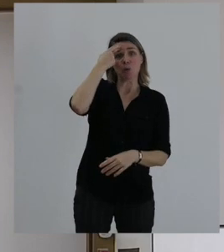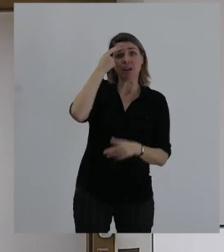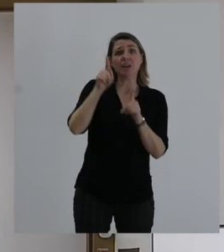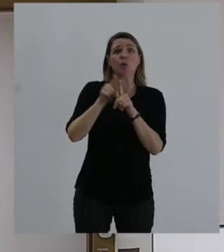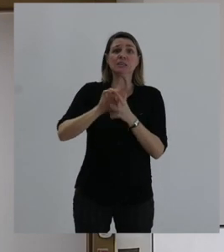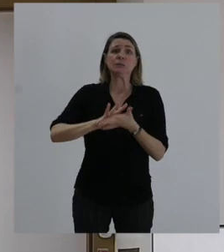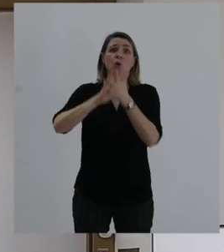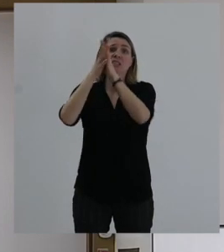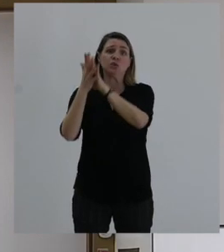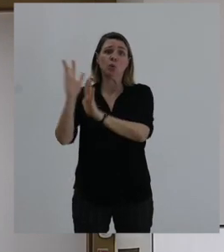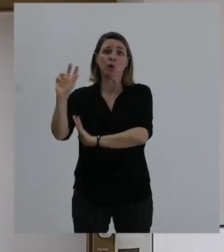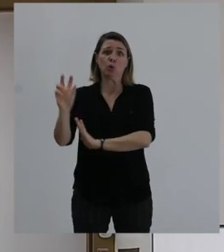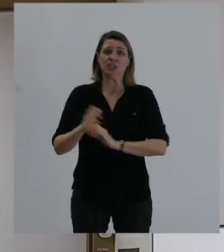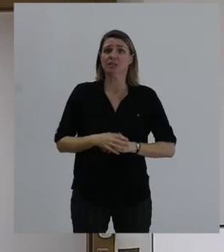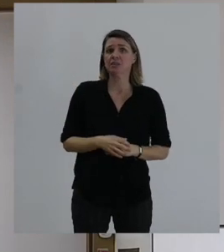écologique. Je ne sais pas dans quel ordre qui...